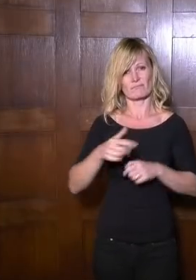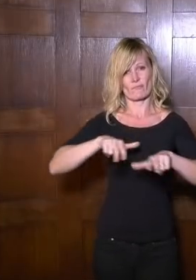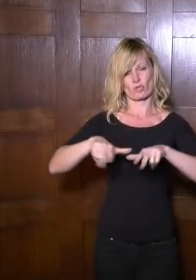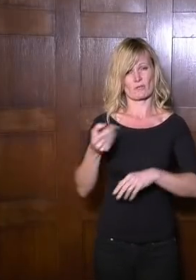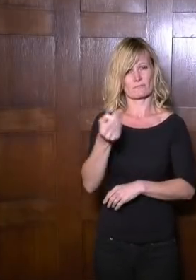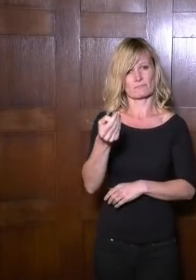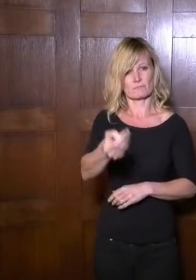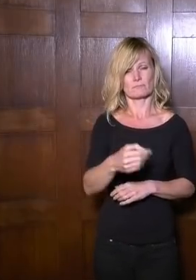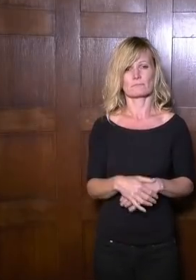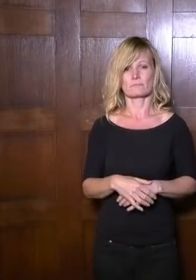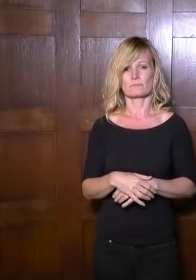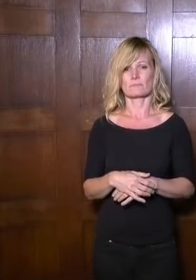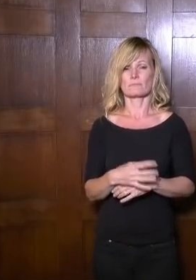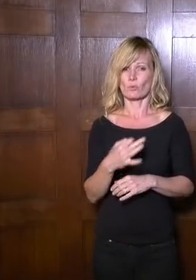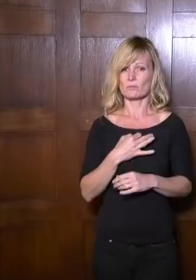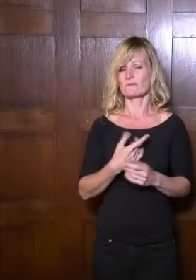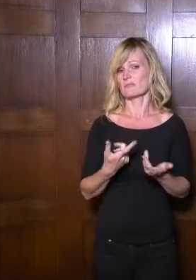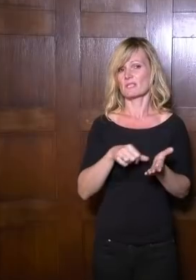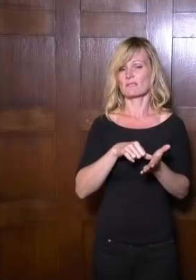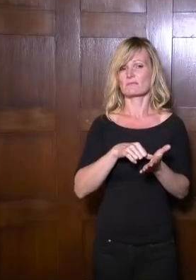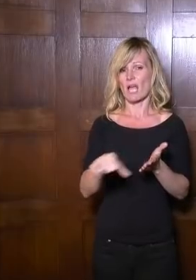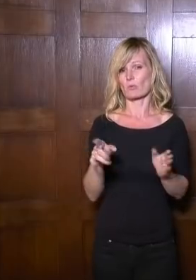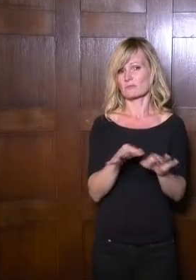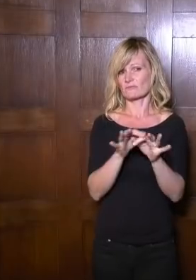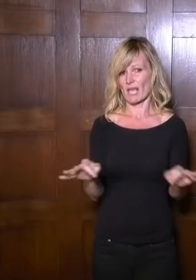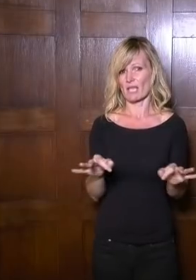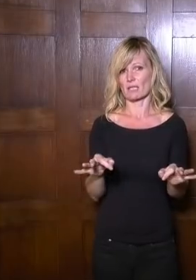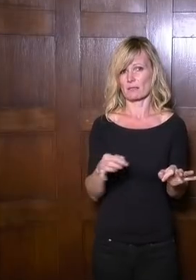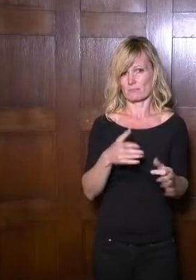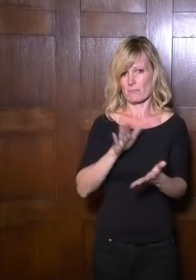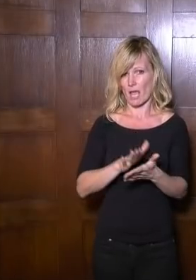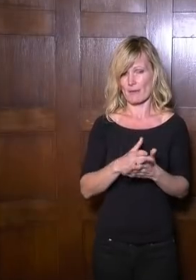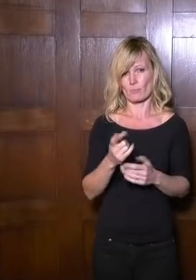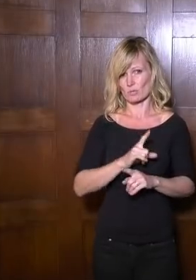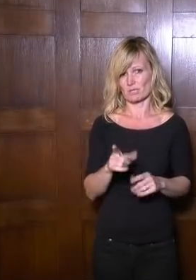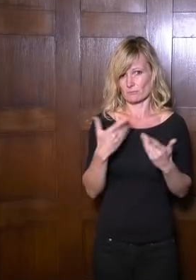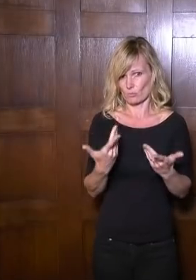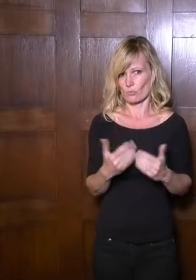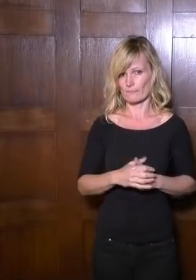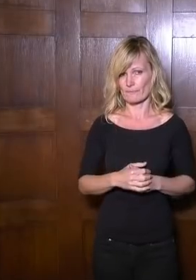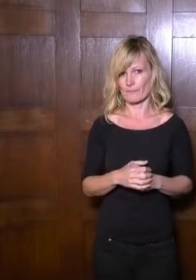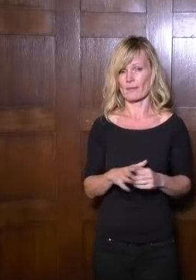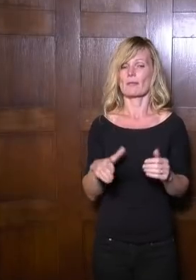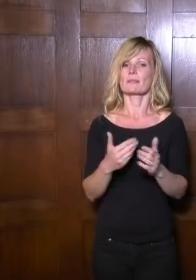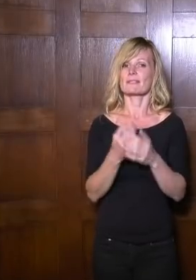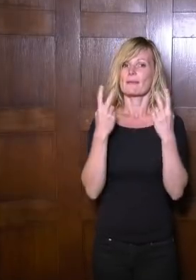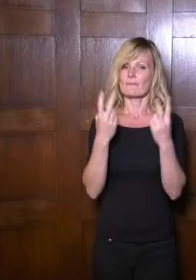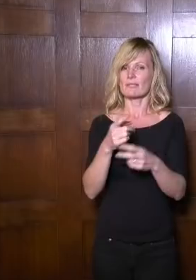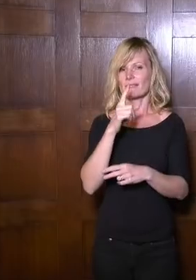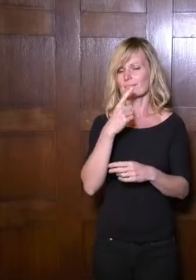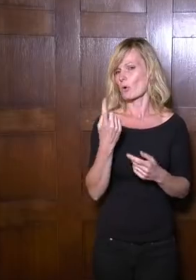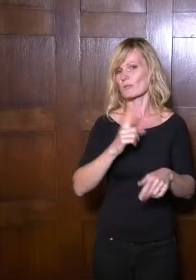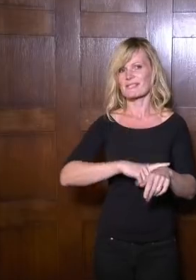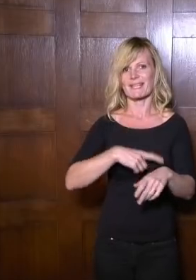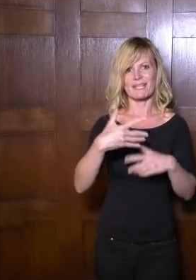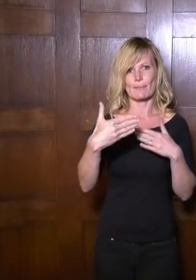als Liquidität ab. Wichtig ist, auch wenn es jetzt, sage ich mal, zeitlich begrenzt ist, dass diese Maßnahme